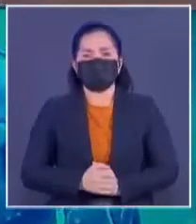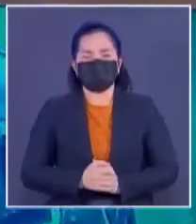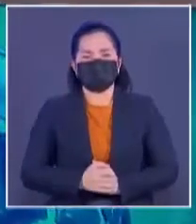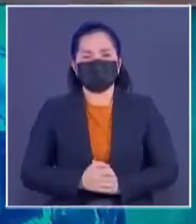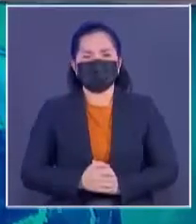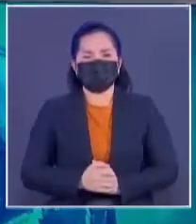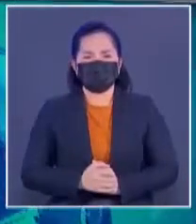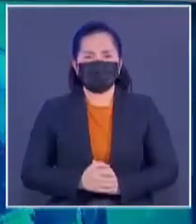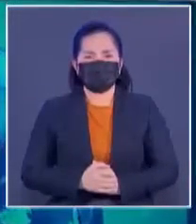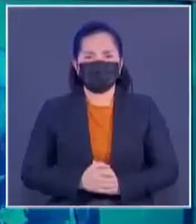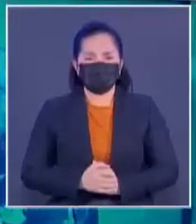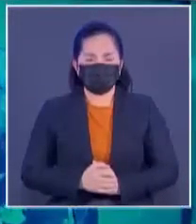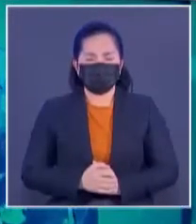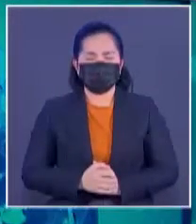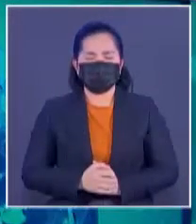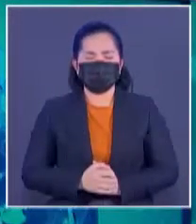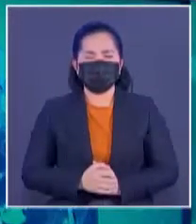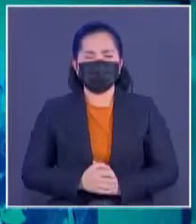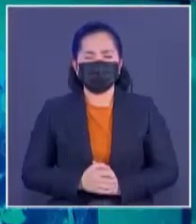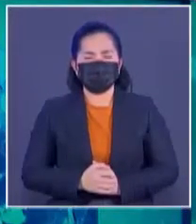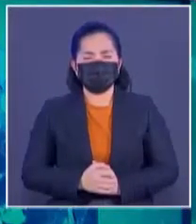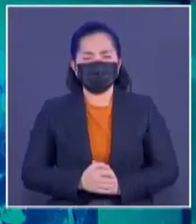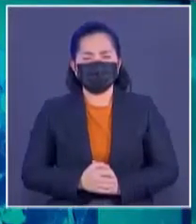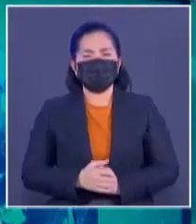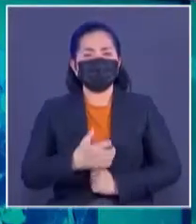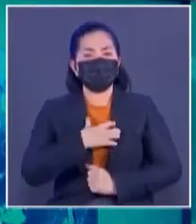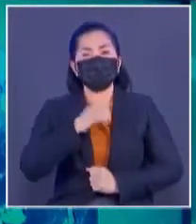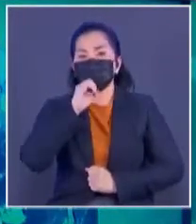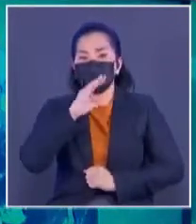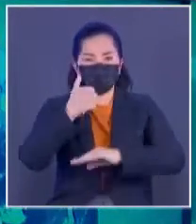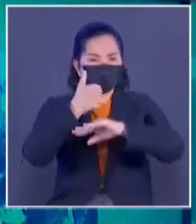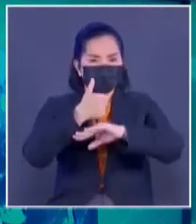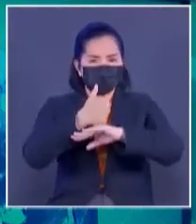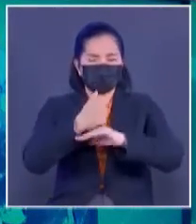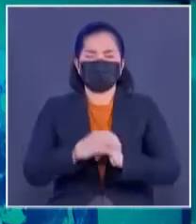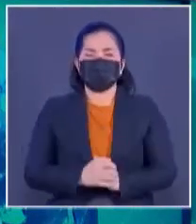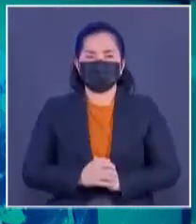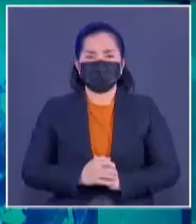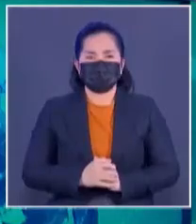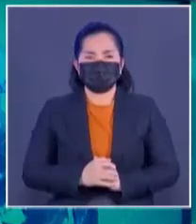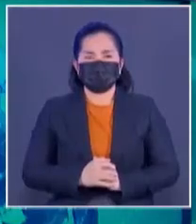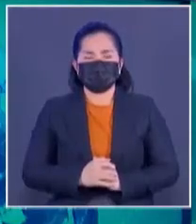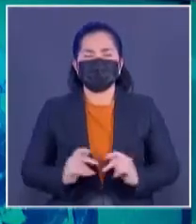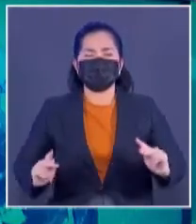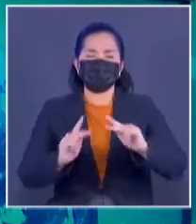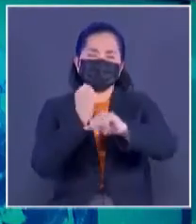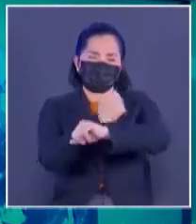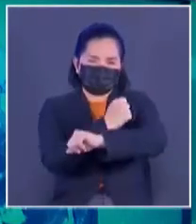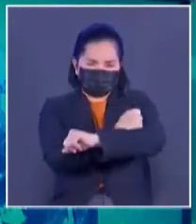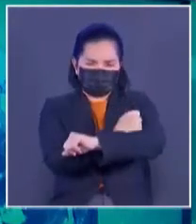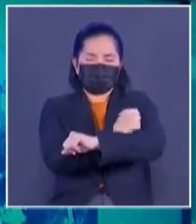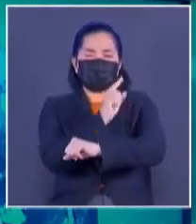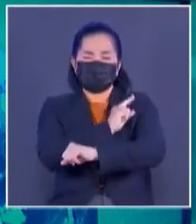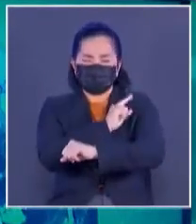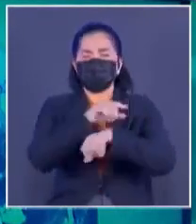ทำให้ถูกต้องตั้งแต่ต้นทางนะจะได้ไม่เดือดร้อน เรียนแจ้งไปถึงท่านรัฐมนตรีสุชาติชมกลิ่นรัฐมนตรีแรงงานท